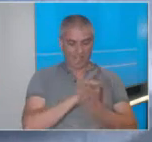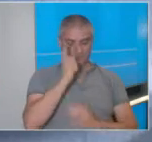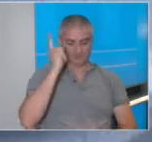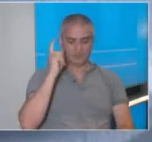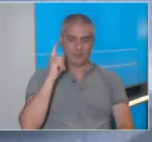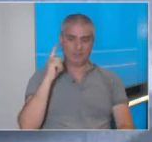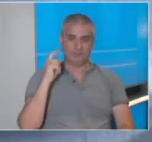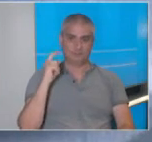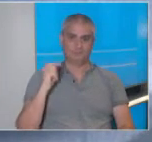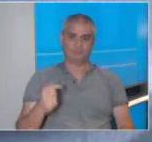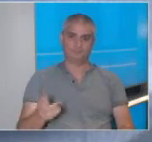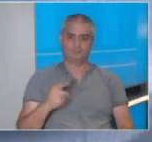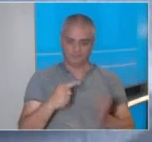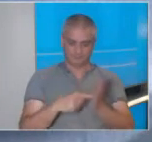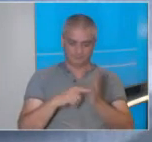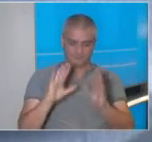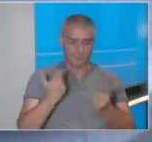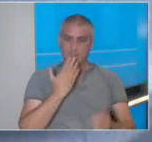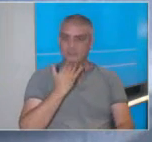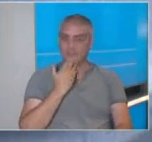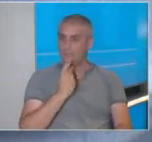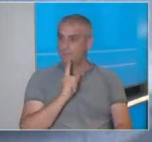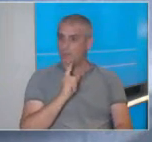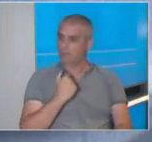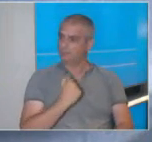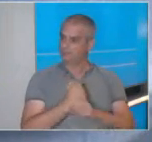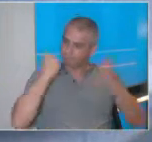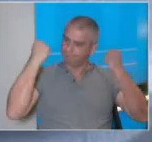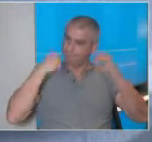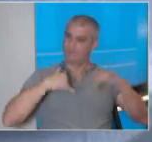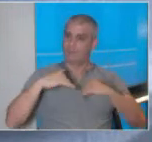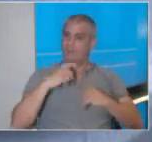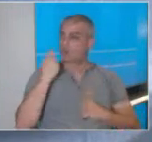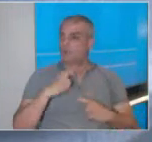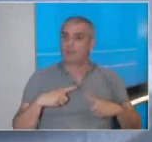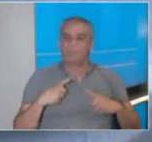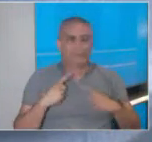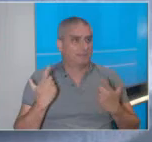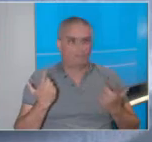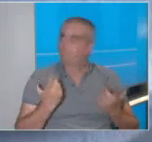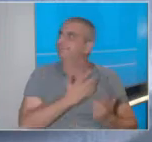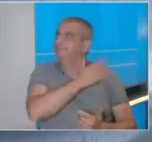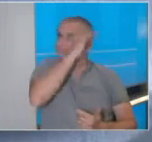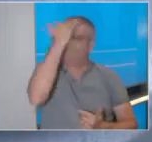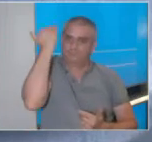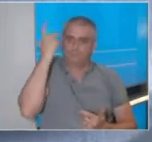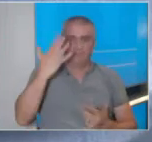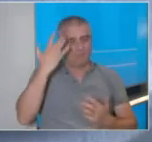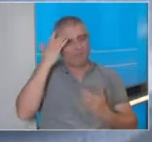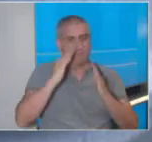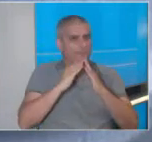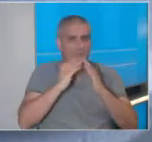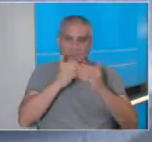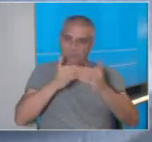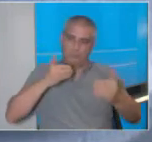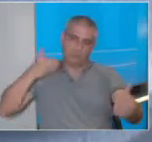11 שנים, על הסיבות מדוע הישראלים לא יוצאים לרחובות כשיוקר המחיה בשמיים וחלום הדירה